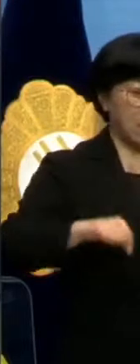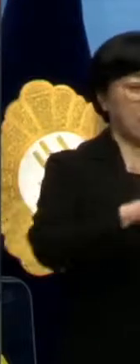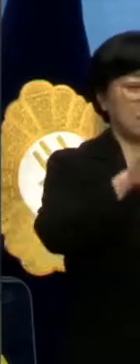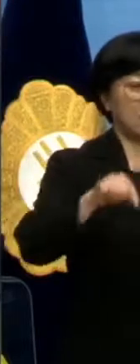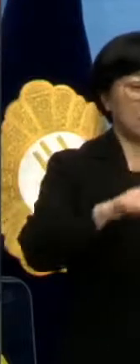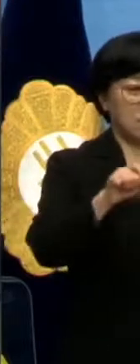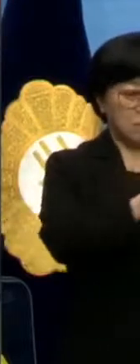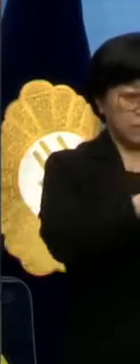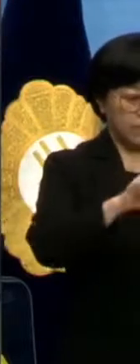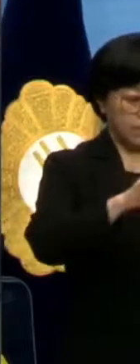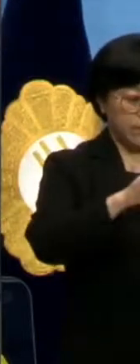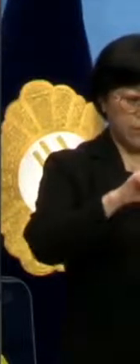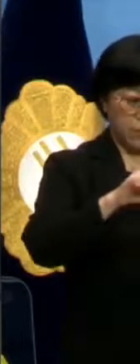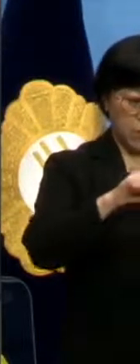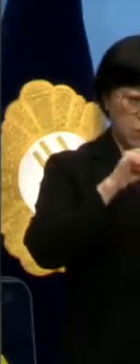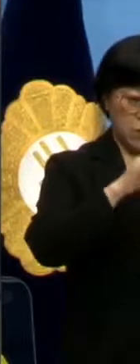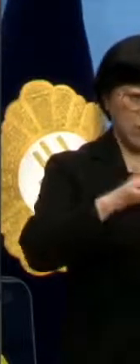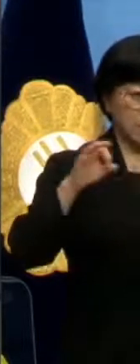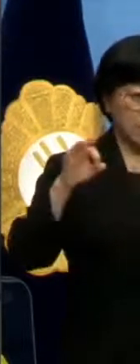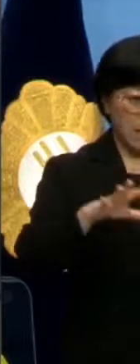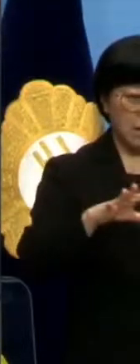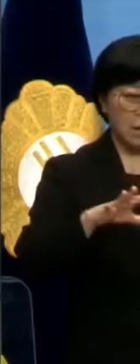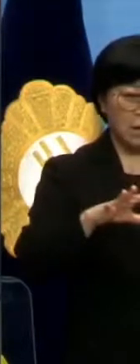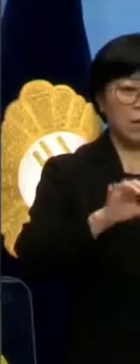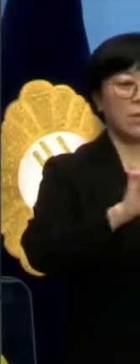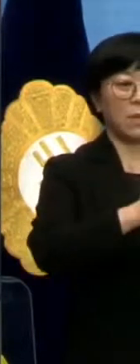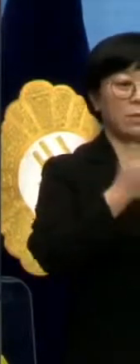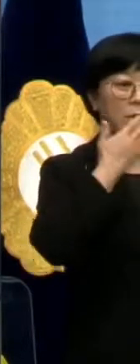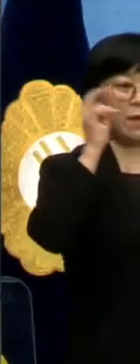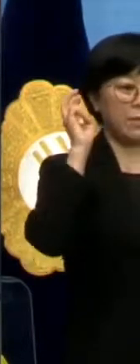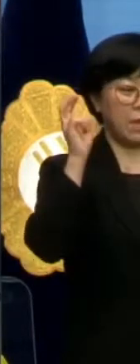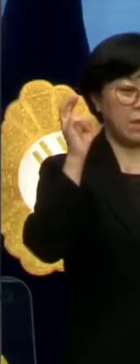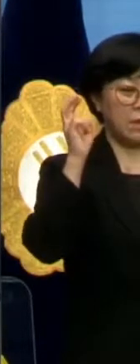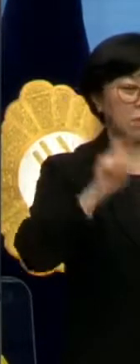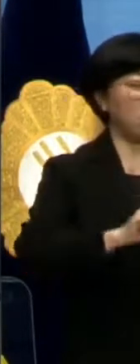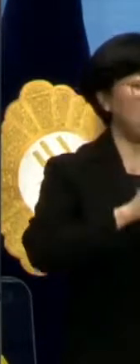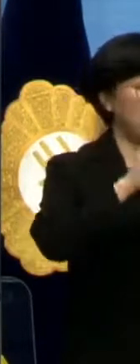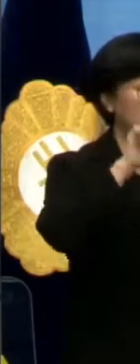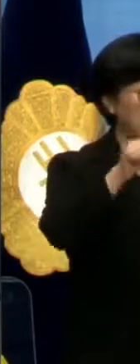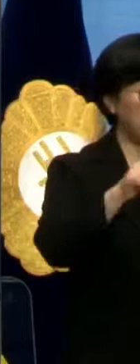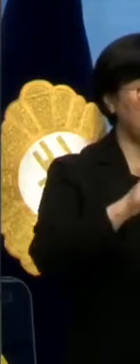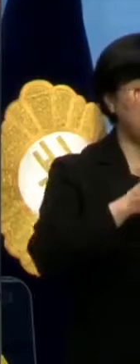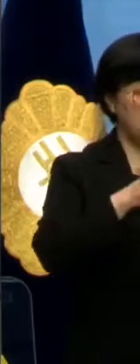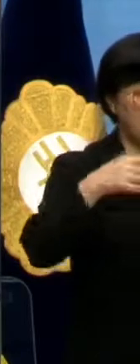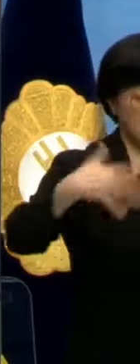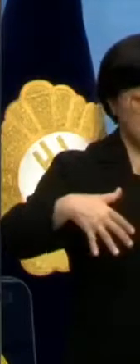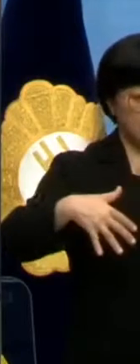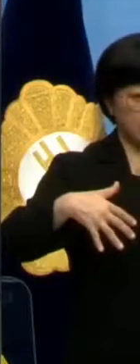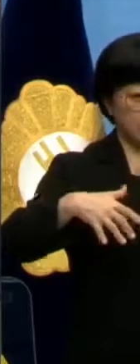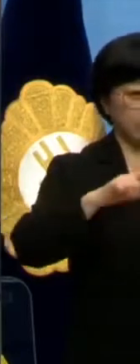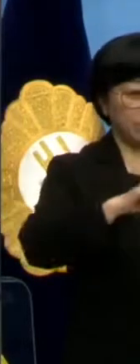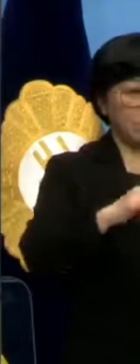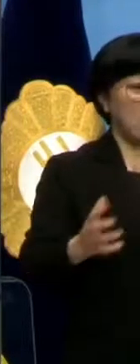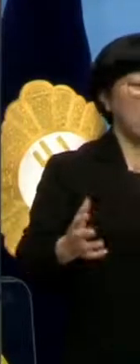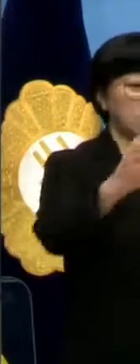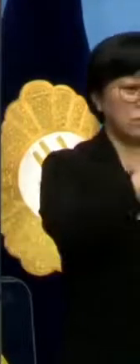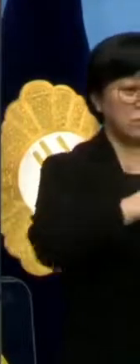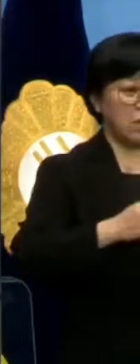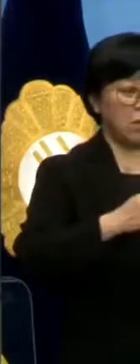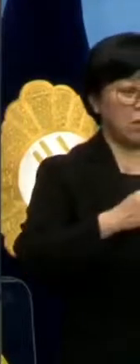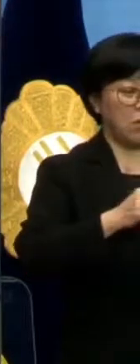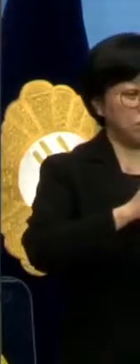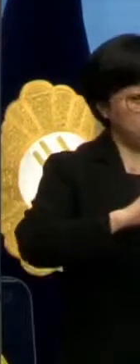특정 지점에서 일시적으로 검출된 것으로 외부로 유출되지 않았고 회수되어 액체